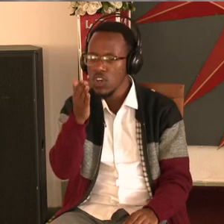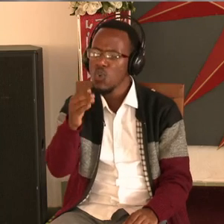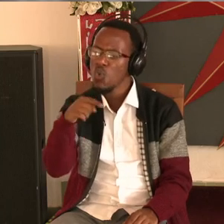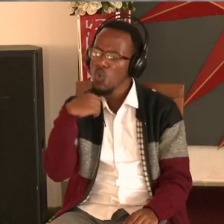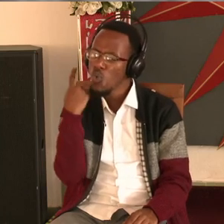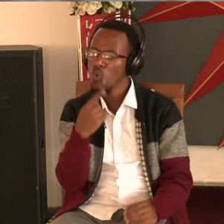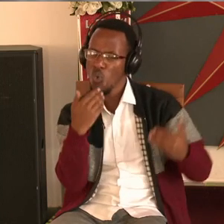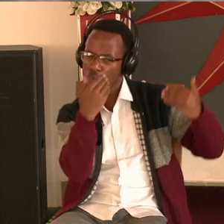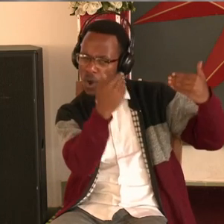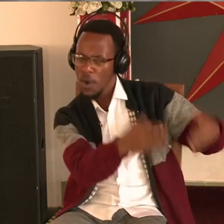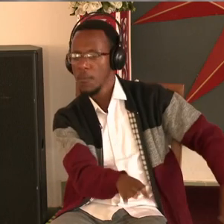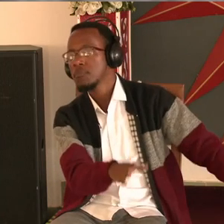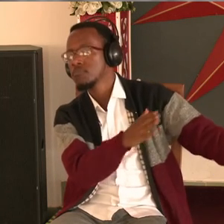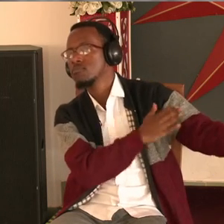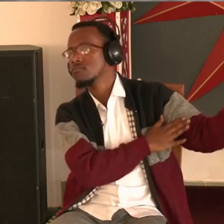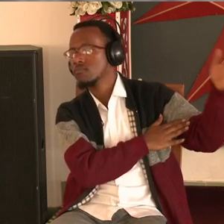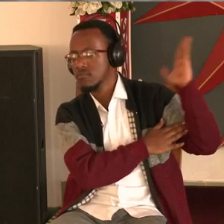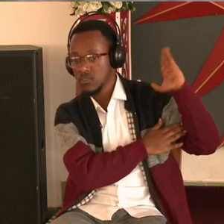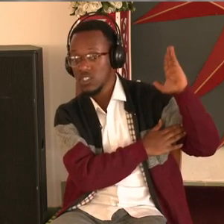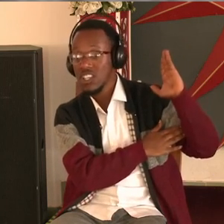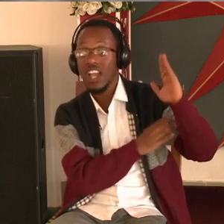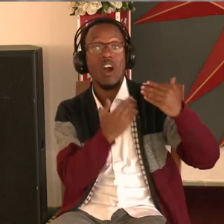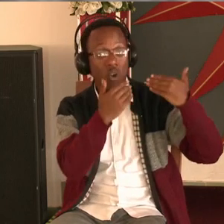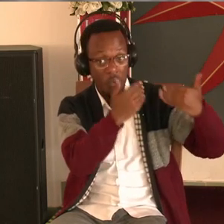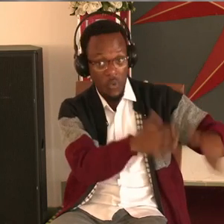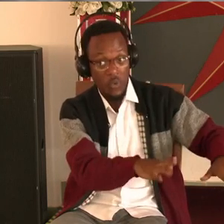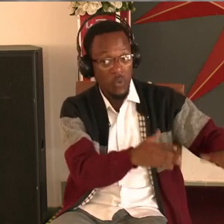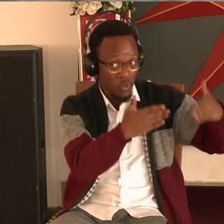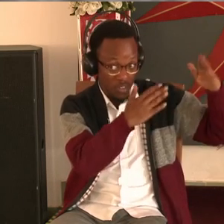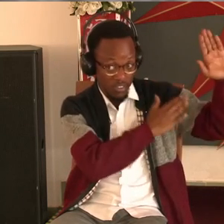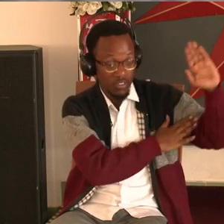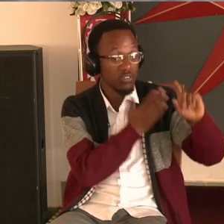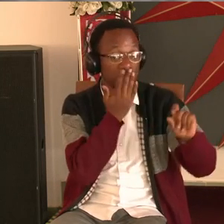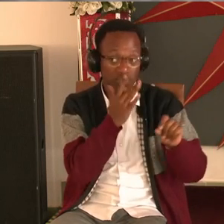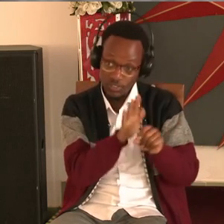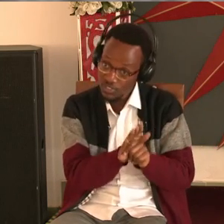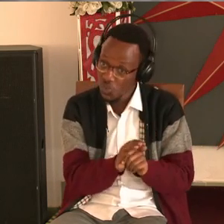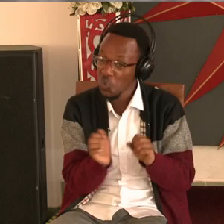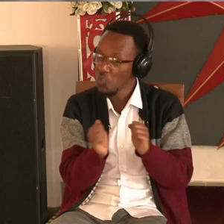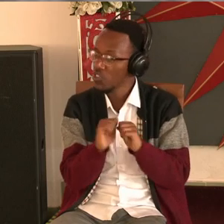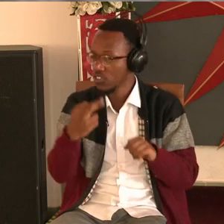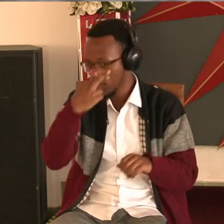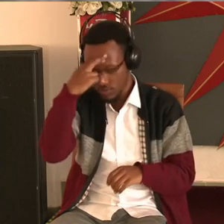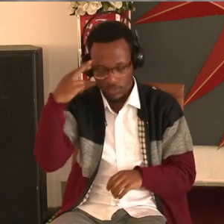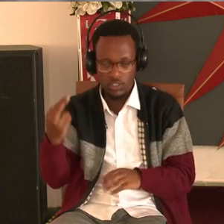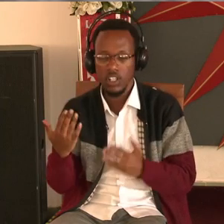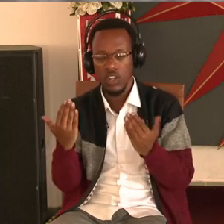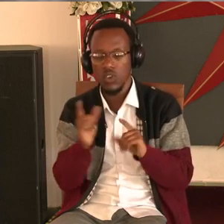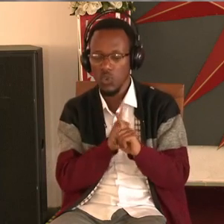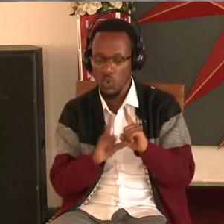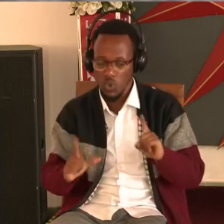t'abandonnera en toute infidélité. Éternel, fais-moi connaître tes voies.